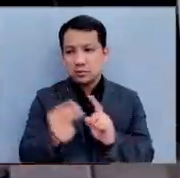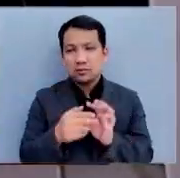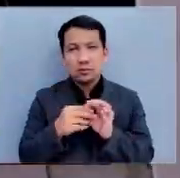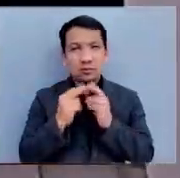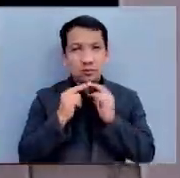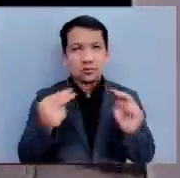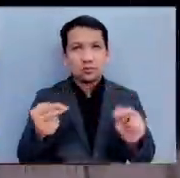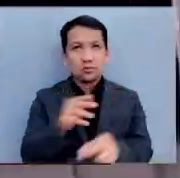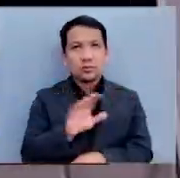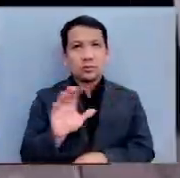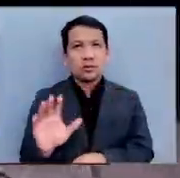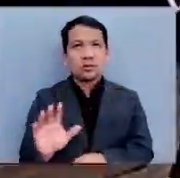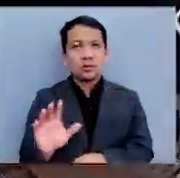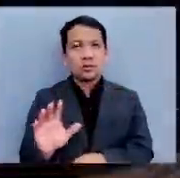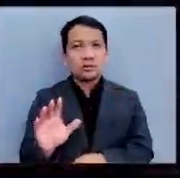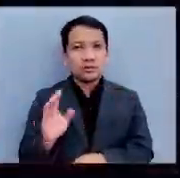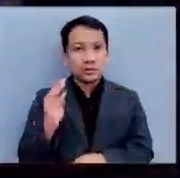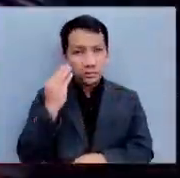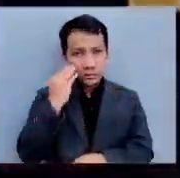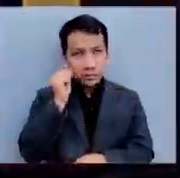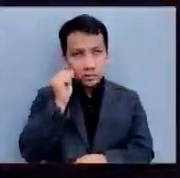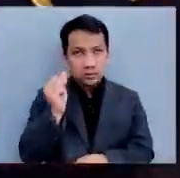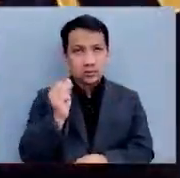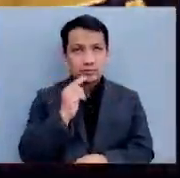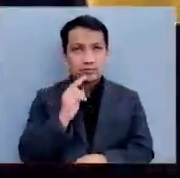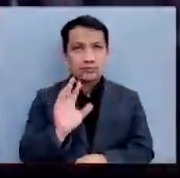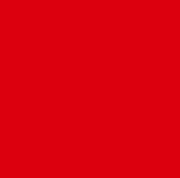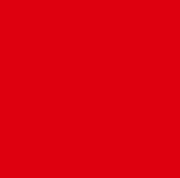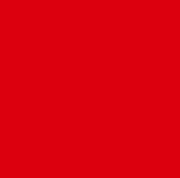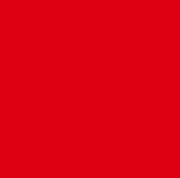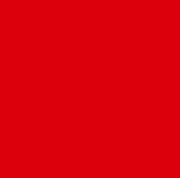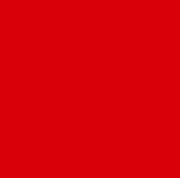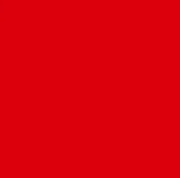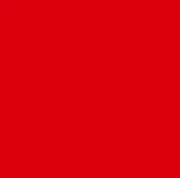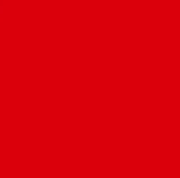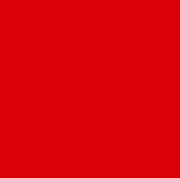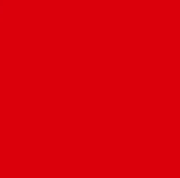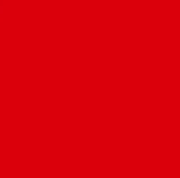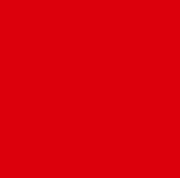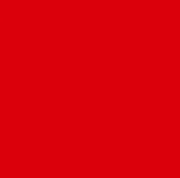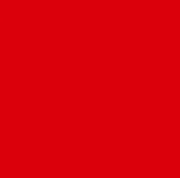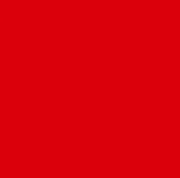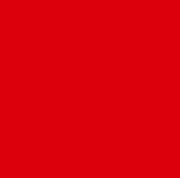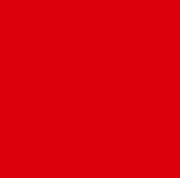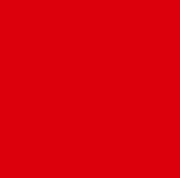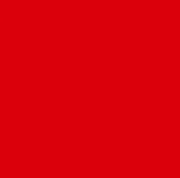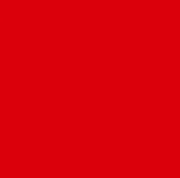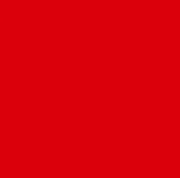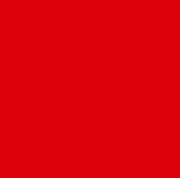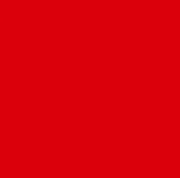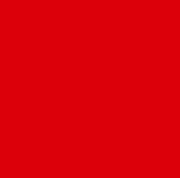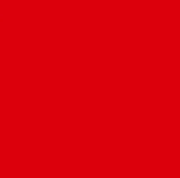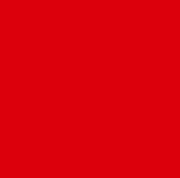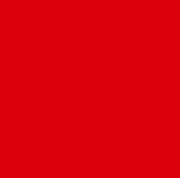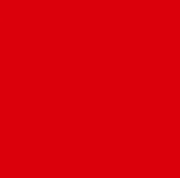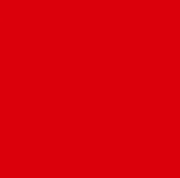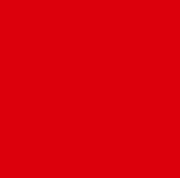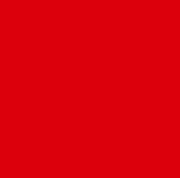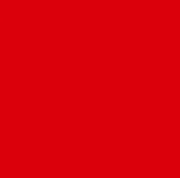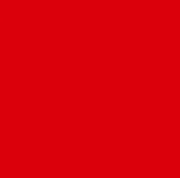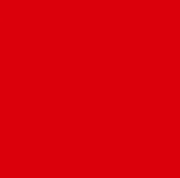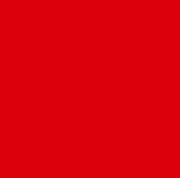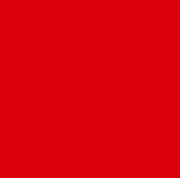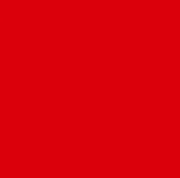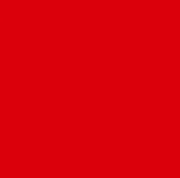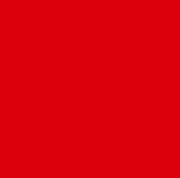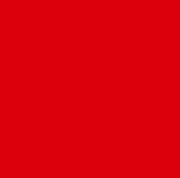Nagbabalita mula sa frontline, Marlene Alcaide, News 5. Mga kapatid, mean Los Baños po. Huwag magpahuli sa